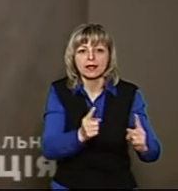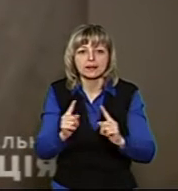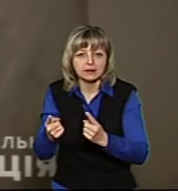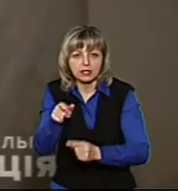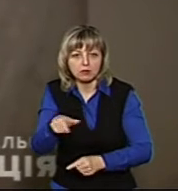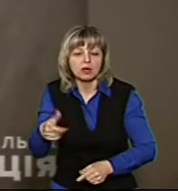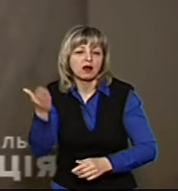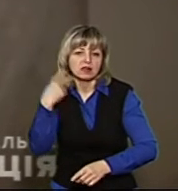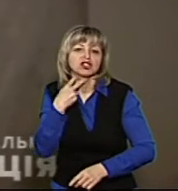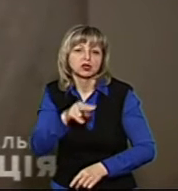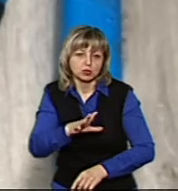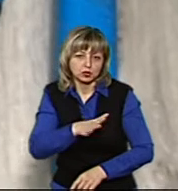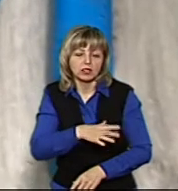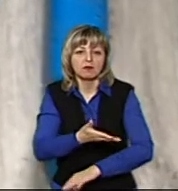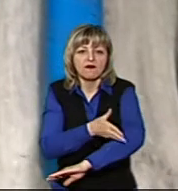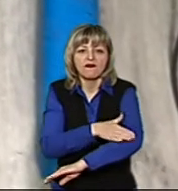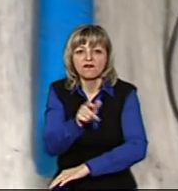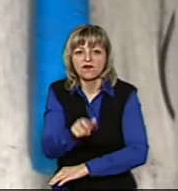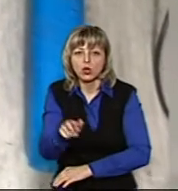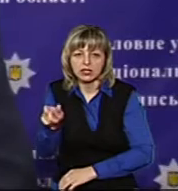раніше судимі волиняни.